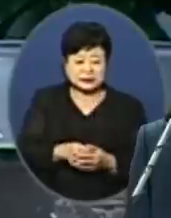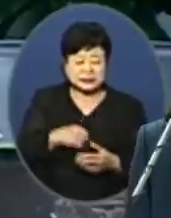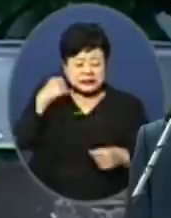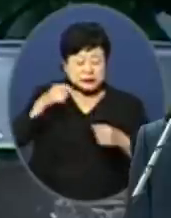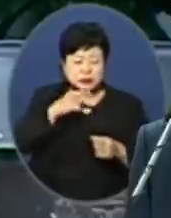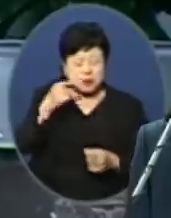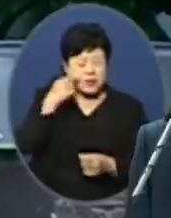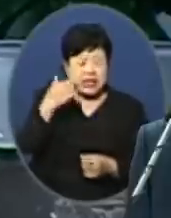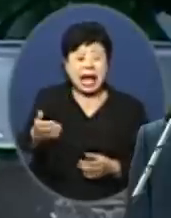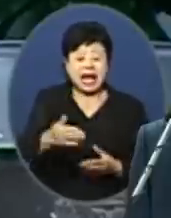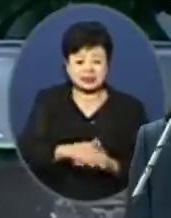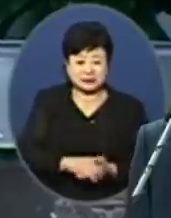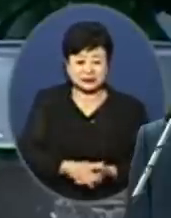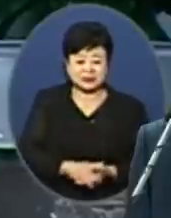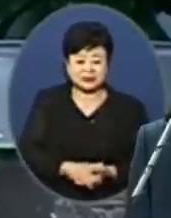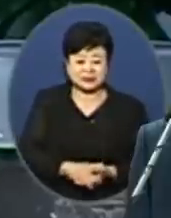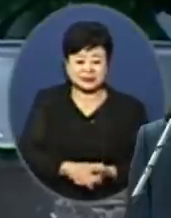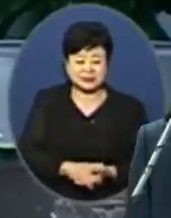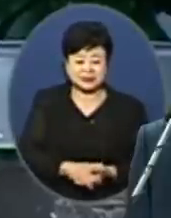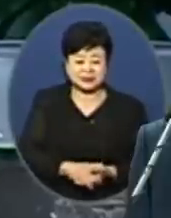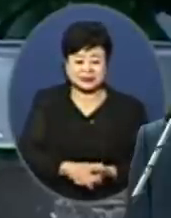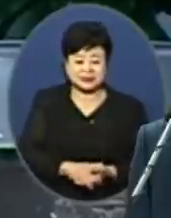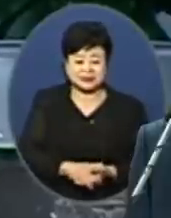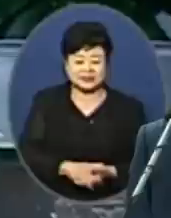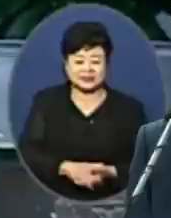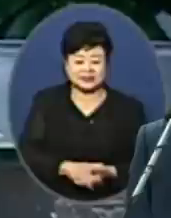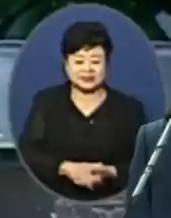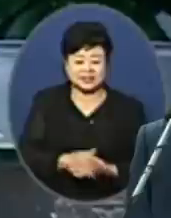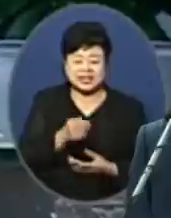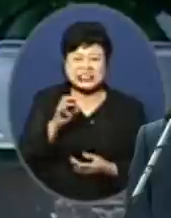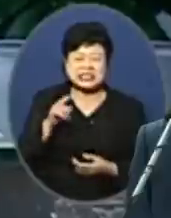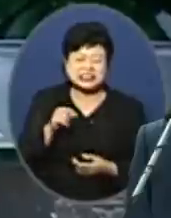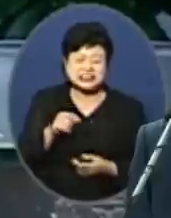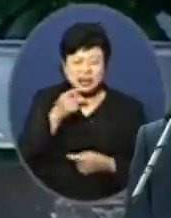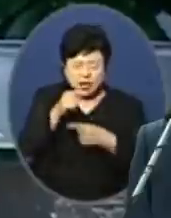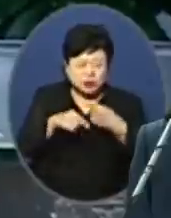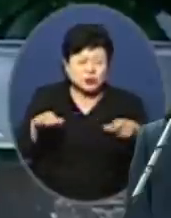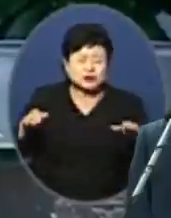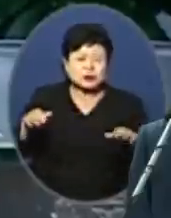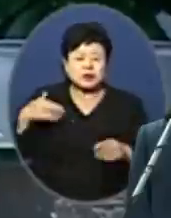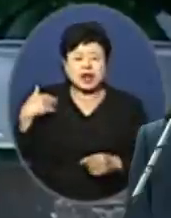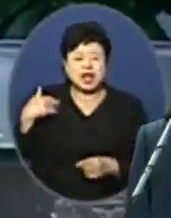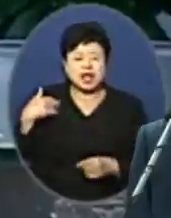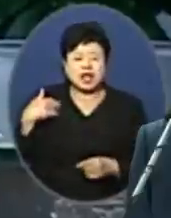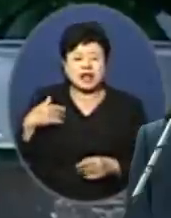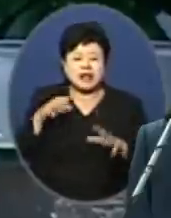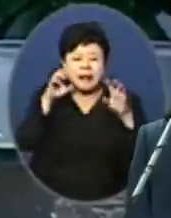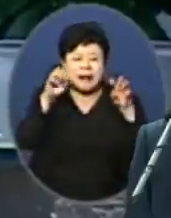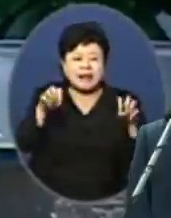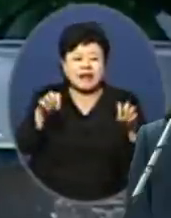날짐승이 무엇입니까? 이 글이라는 말을 잊어버리기 때문에 할 수 없어서